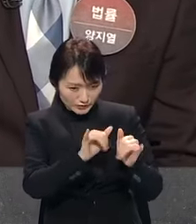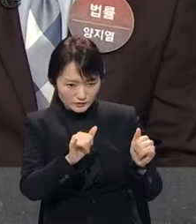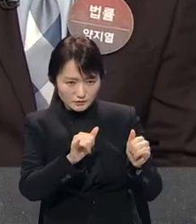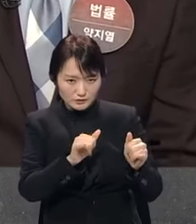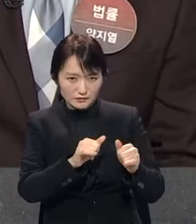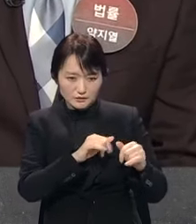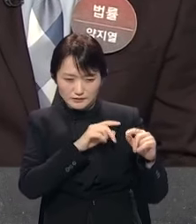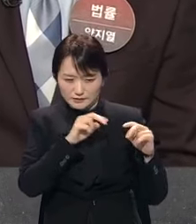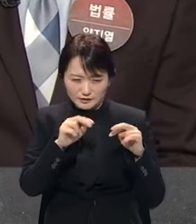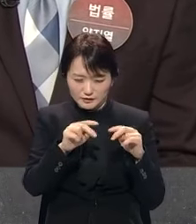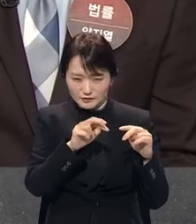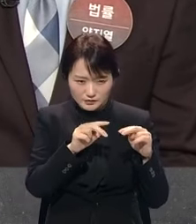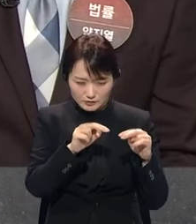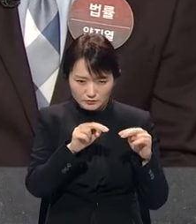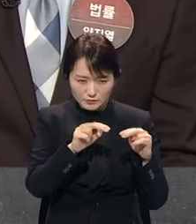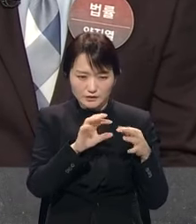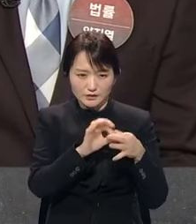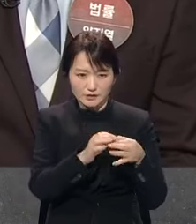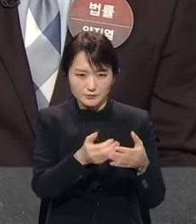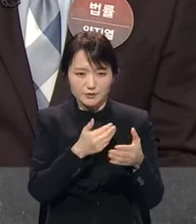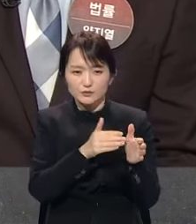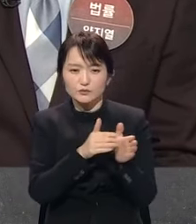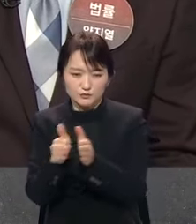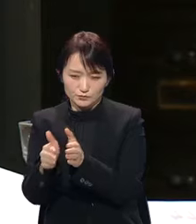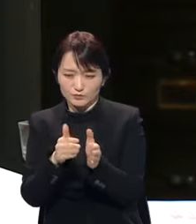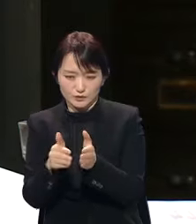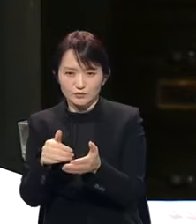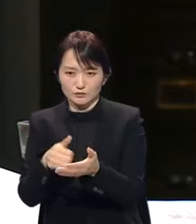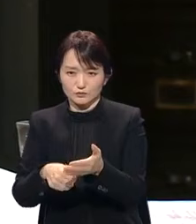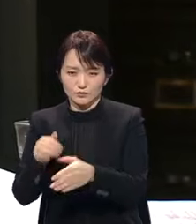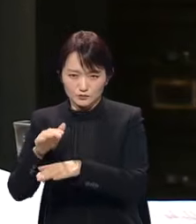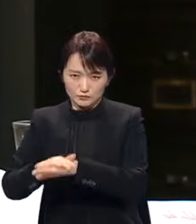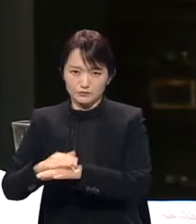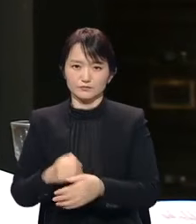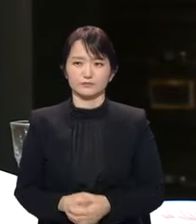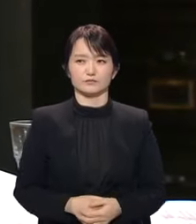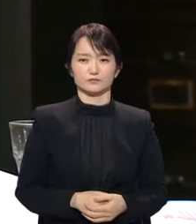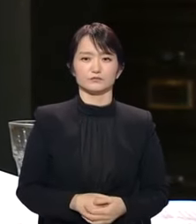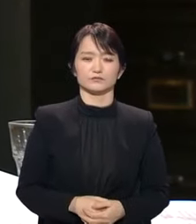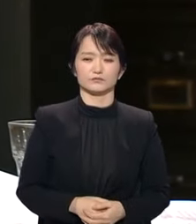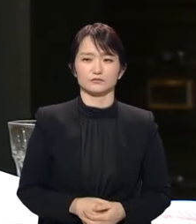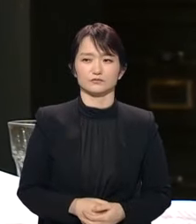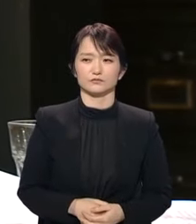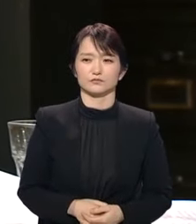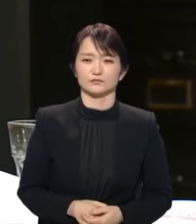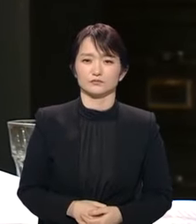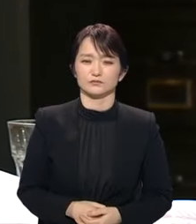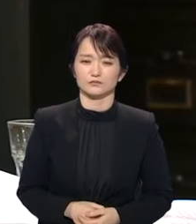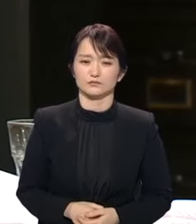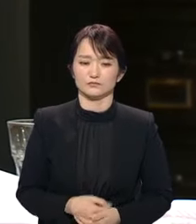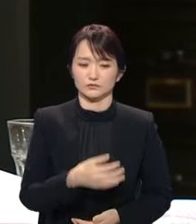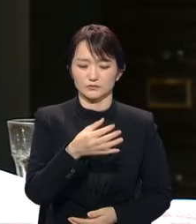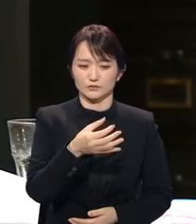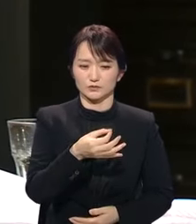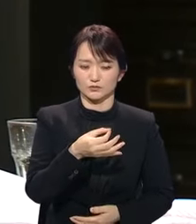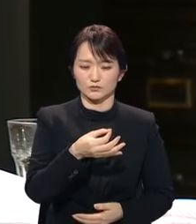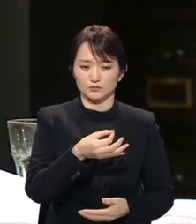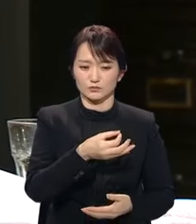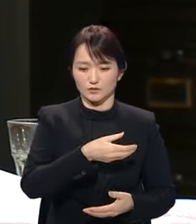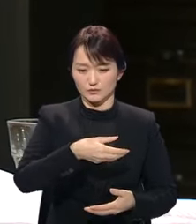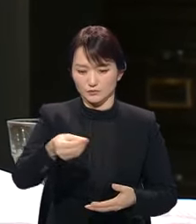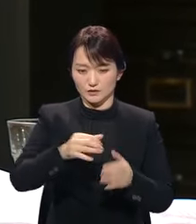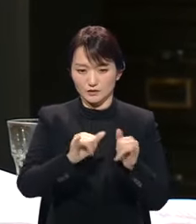다녔던 그 흉기였다고 합니다. 자, 우리가 보통 영화나 드라마 보면 사채꾼들 되게 막 험상궂은 이런 사람들이잖아요.